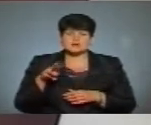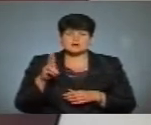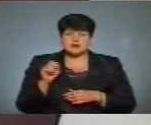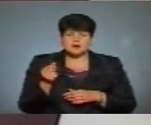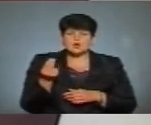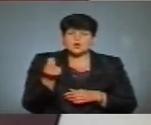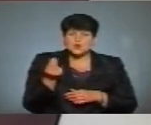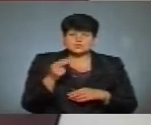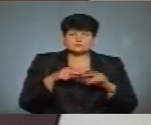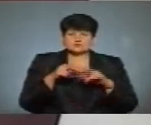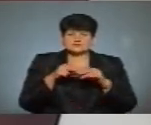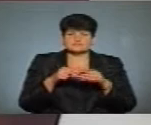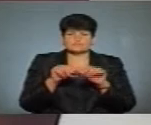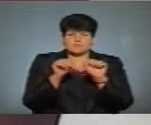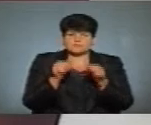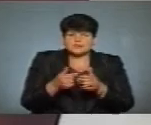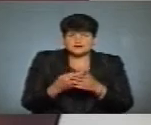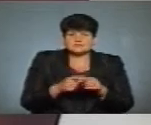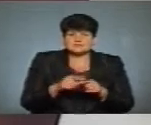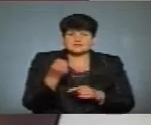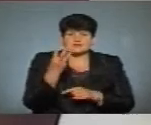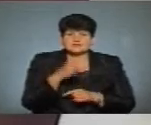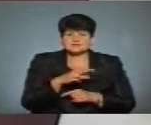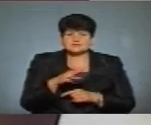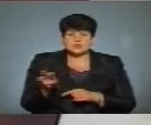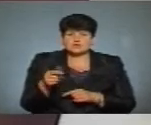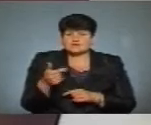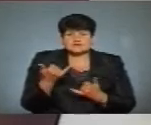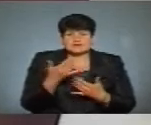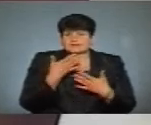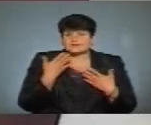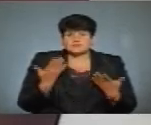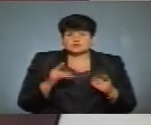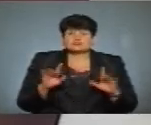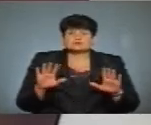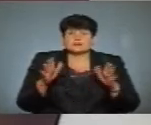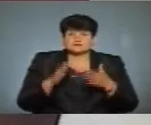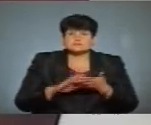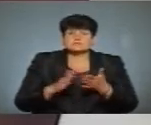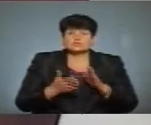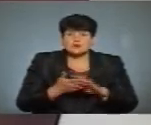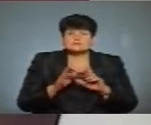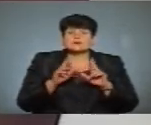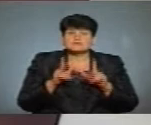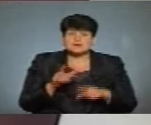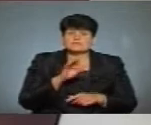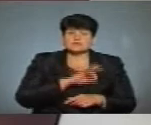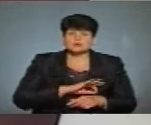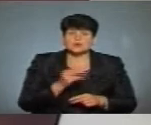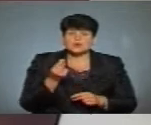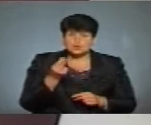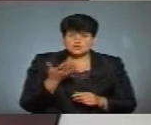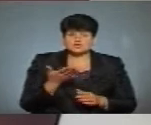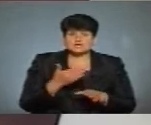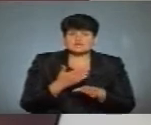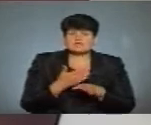на зведення меморіалу, а це майже 13 мільйонів гривень, зараз немає. Чому склалася така ситуація та як використали кошти, які